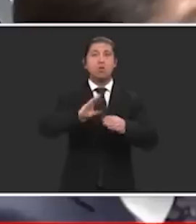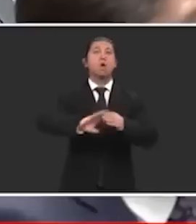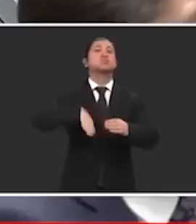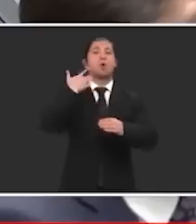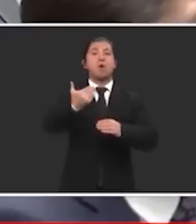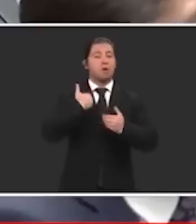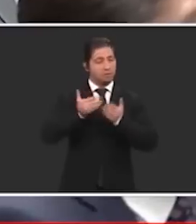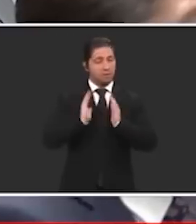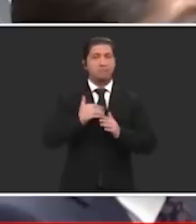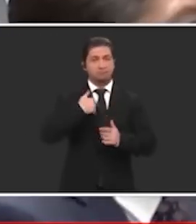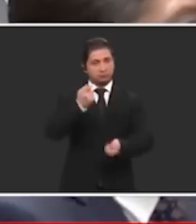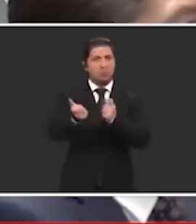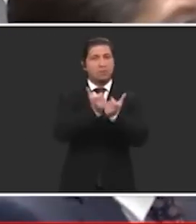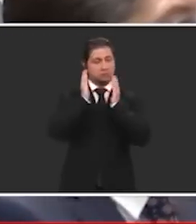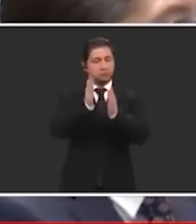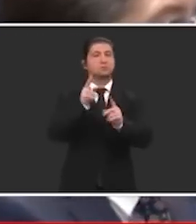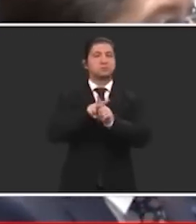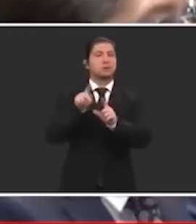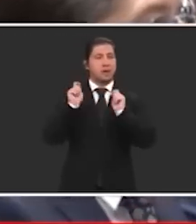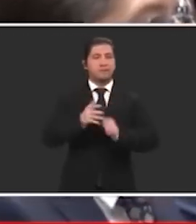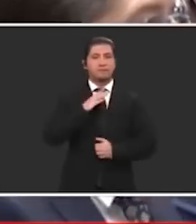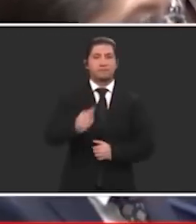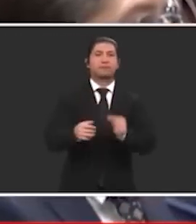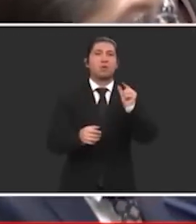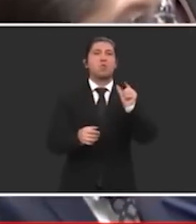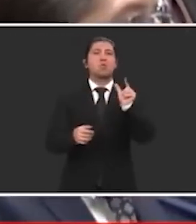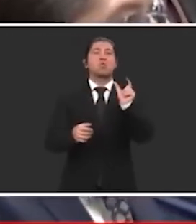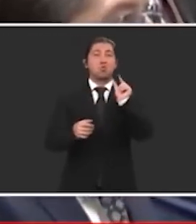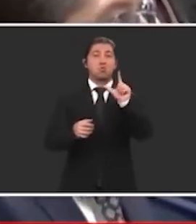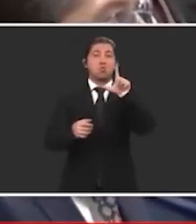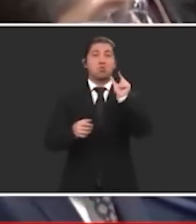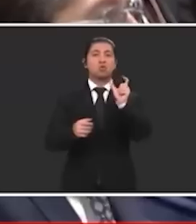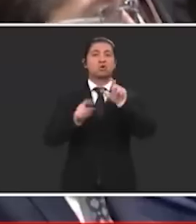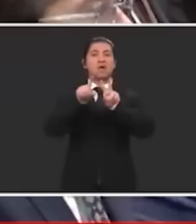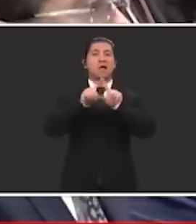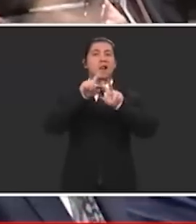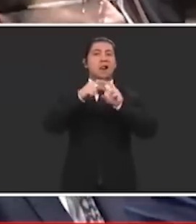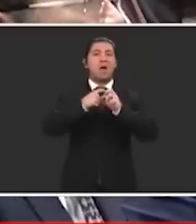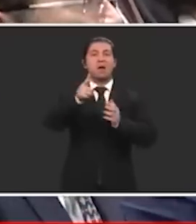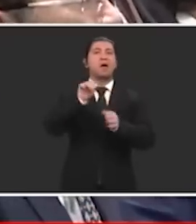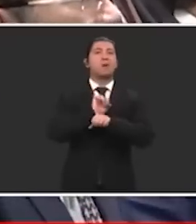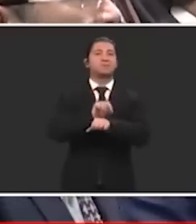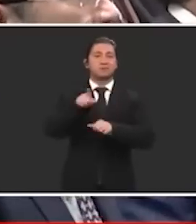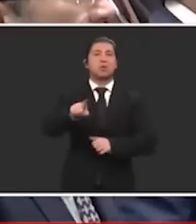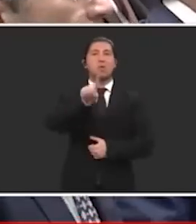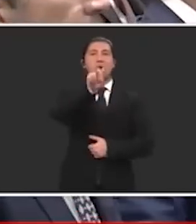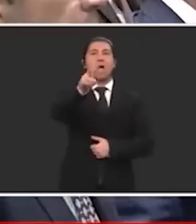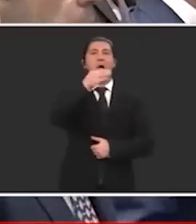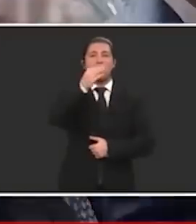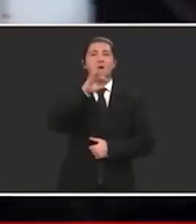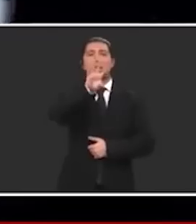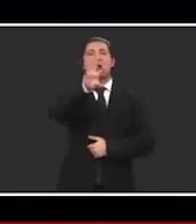da devam edeceğiz. Ulucanlar Cezaevi'nde 12 Eylül'ün 43.